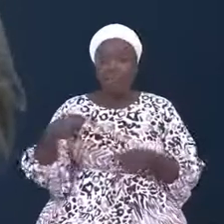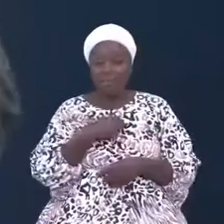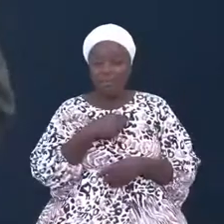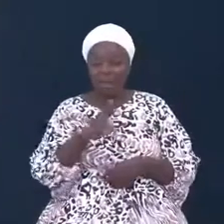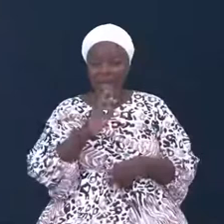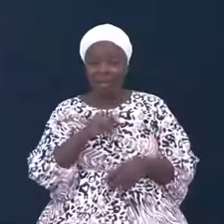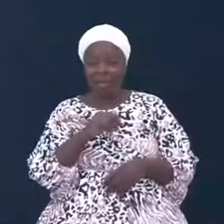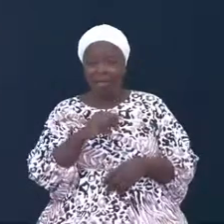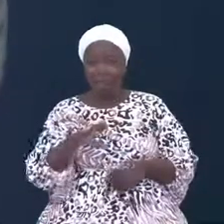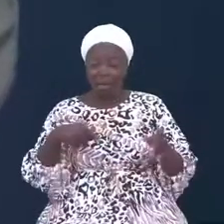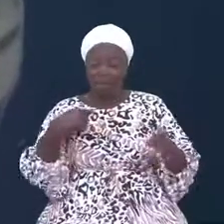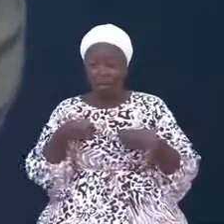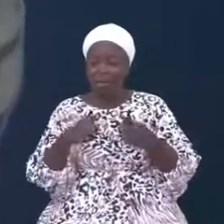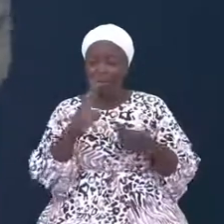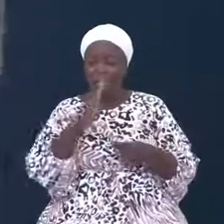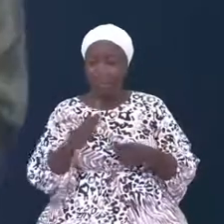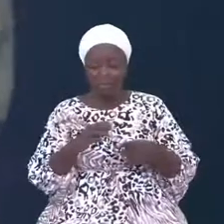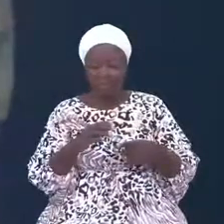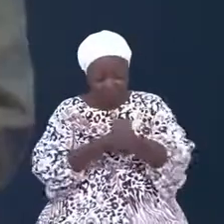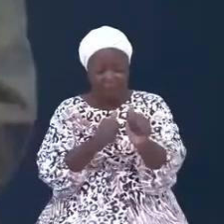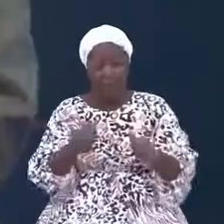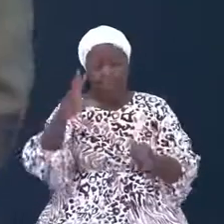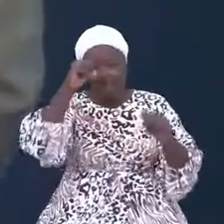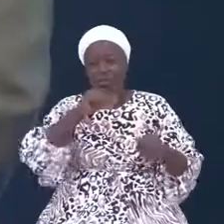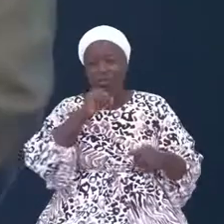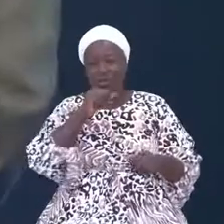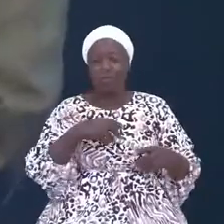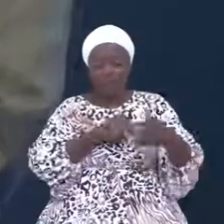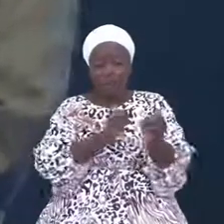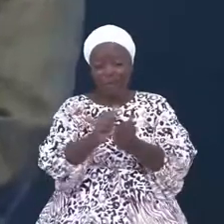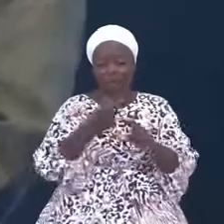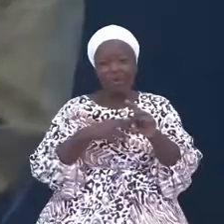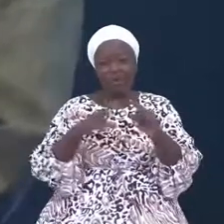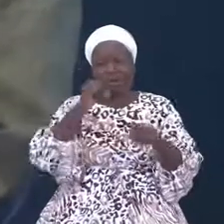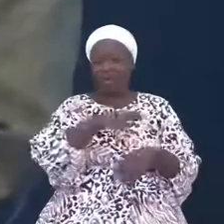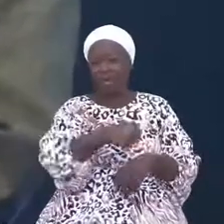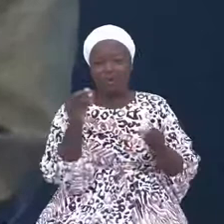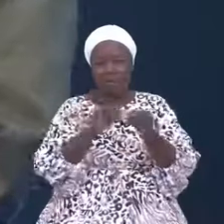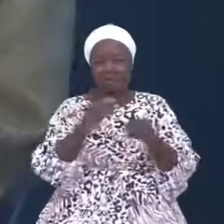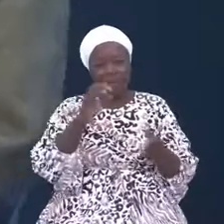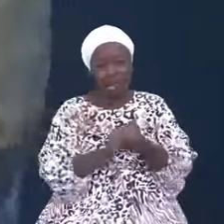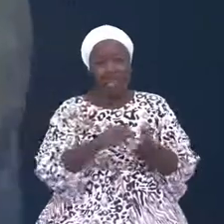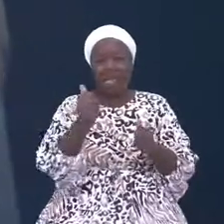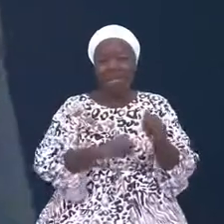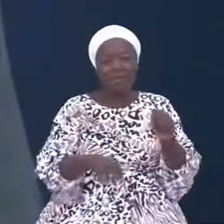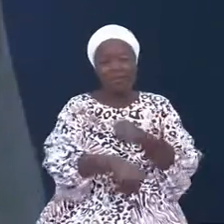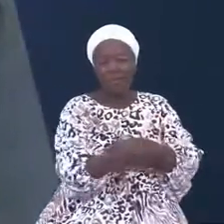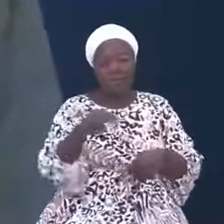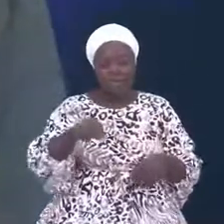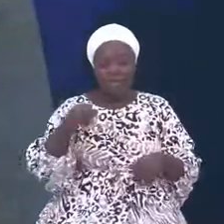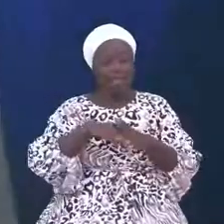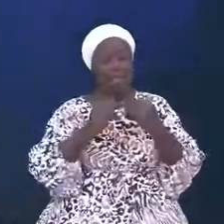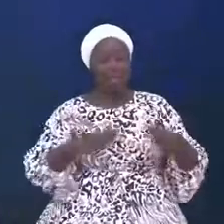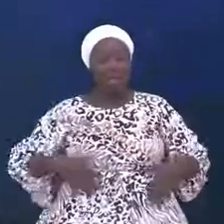ceci, comme nous, nous ne serons pas loin de lui, hein, nous serons plus loin de lui. Nous allons le suivre afin que tous les autres